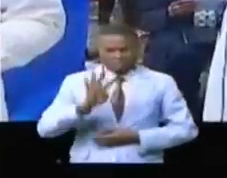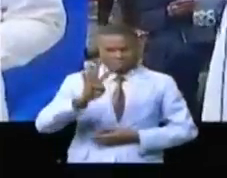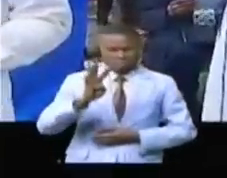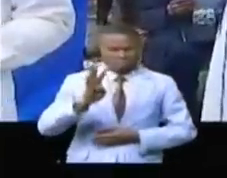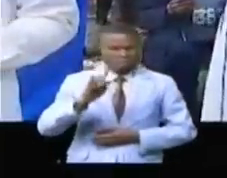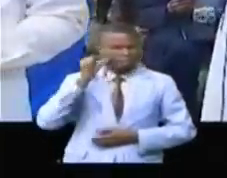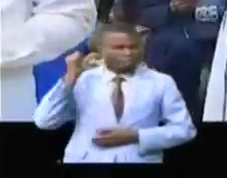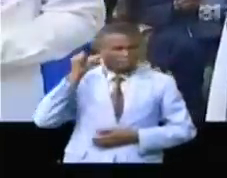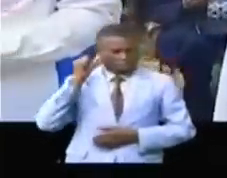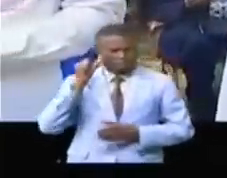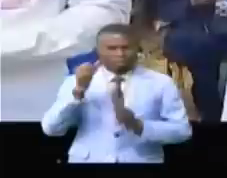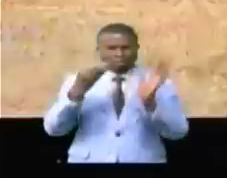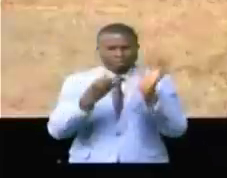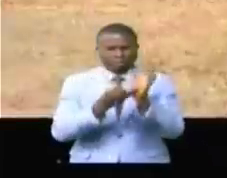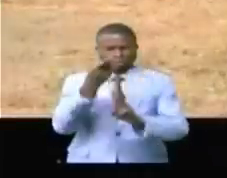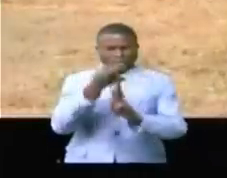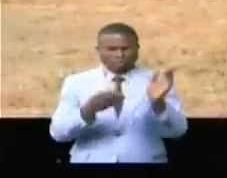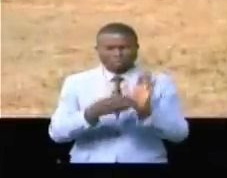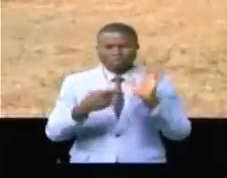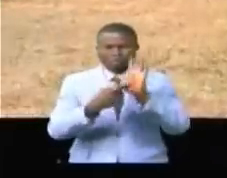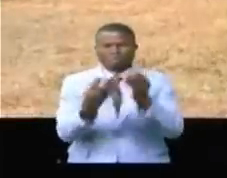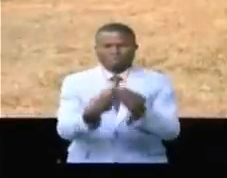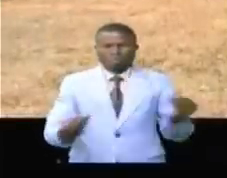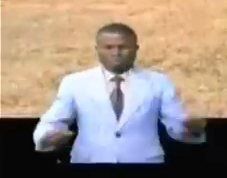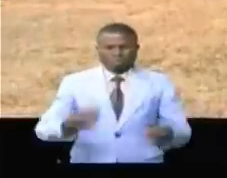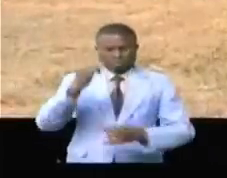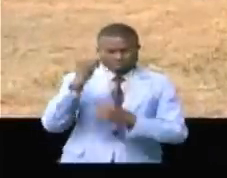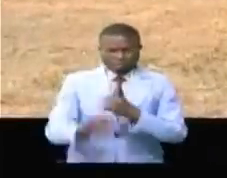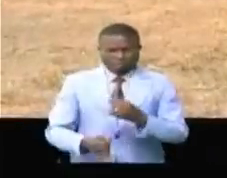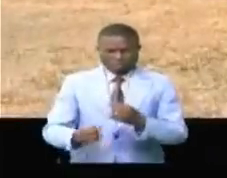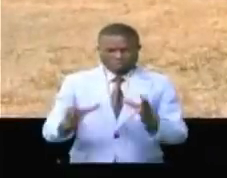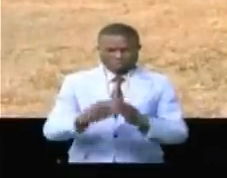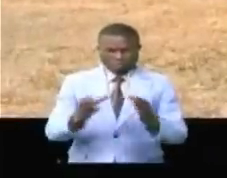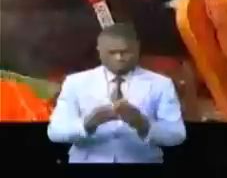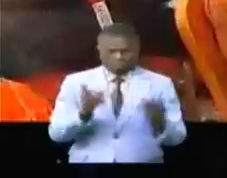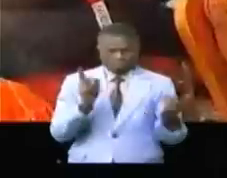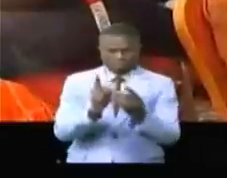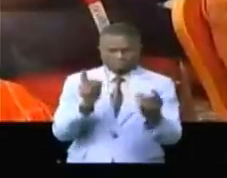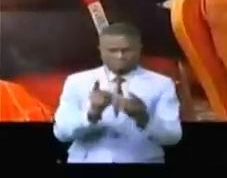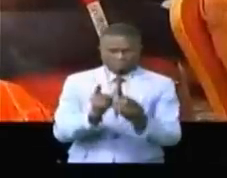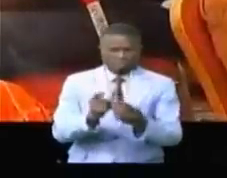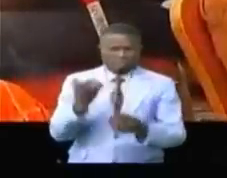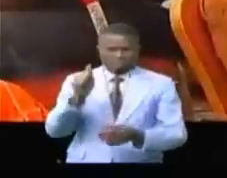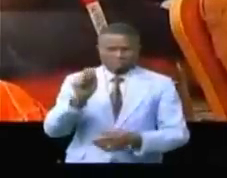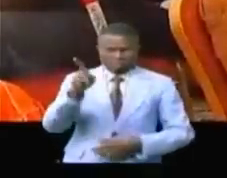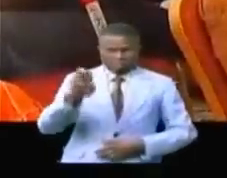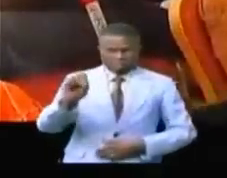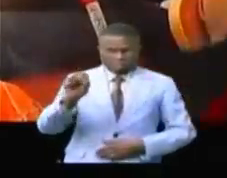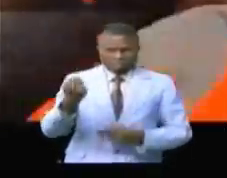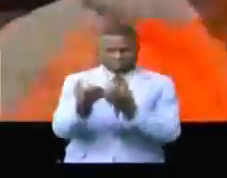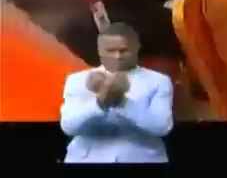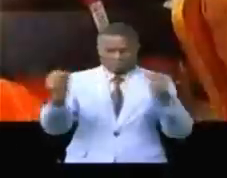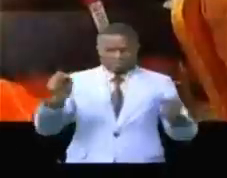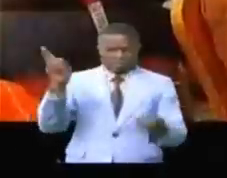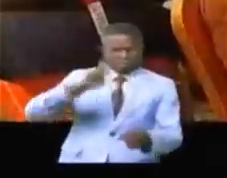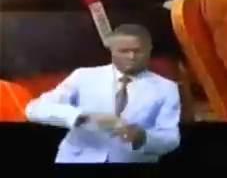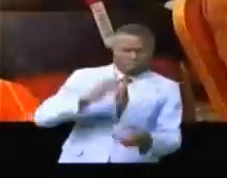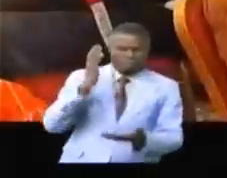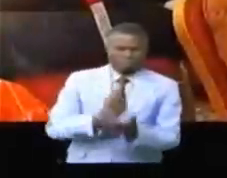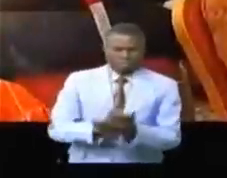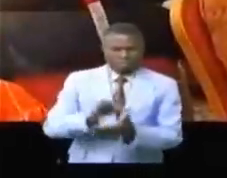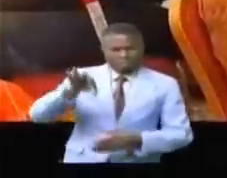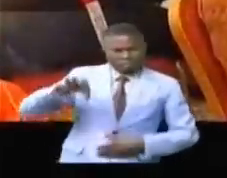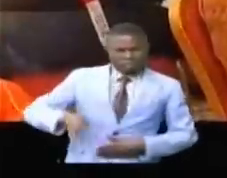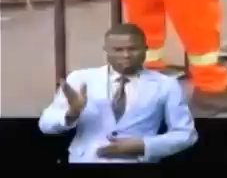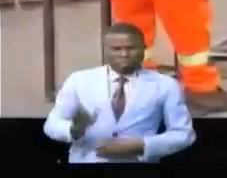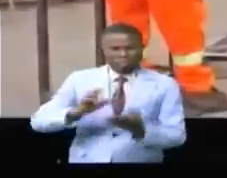septembre 2023 à la présentation de résultats réalisés avec l'approche APER pour la sortie des violences de ces jeunes,